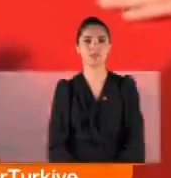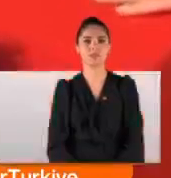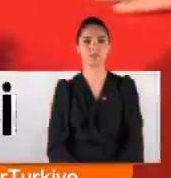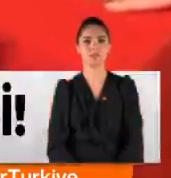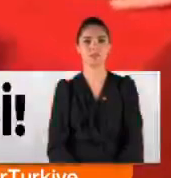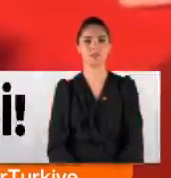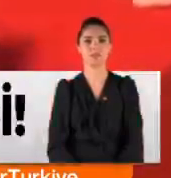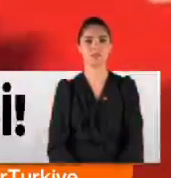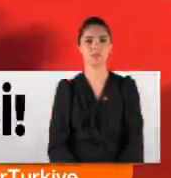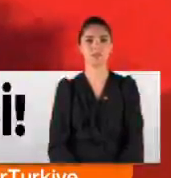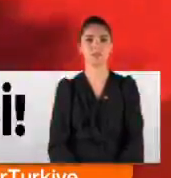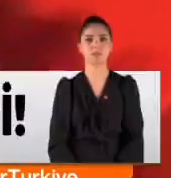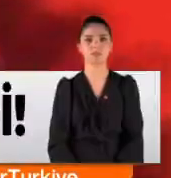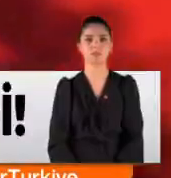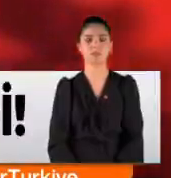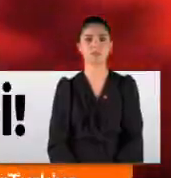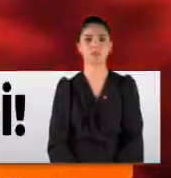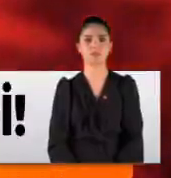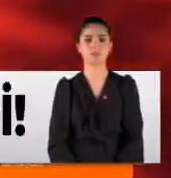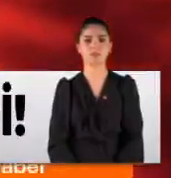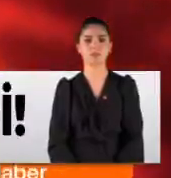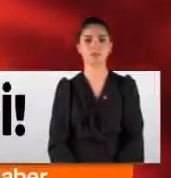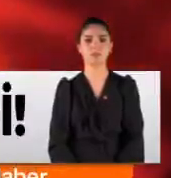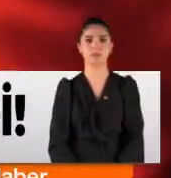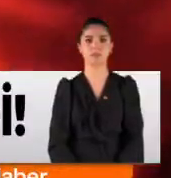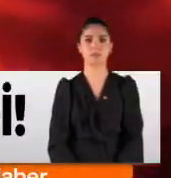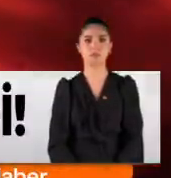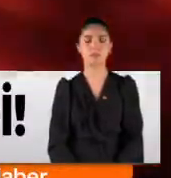Ben babamın en hüzünlü yanıyım.